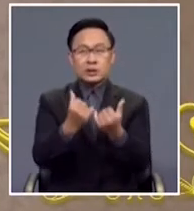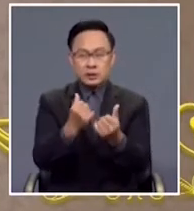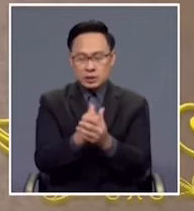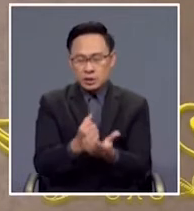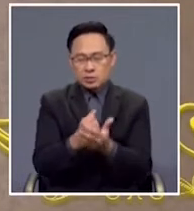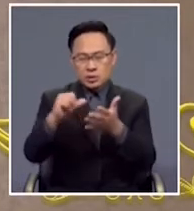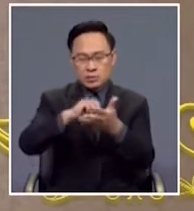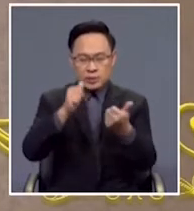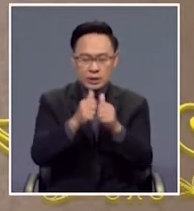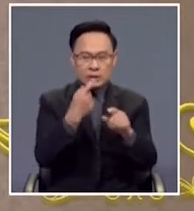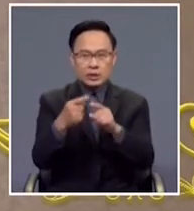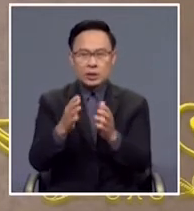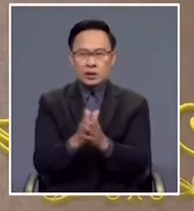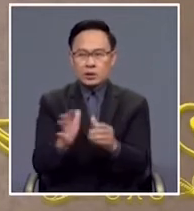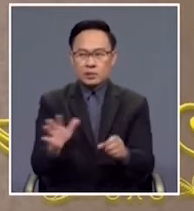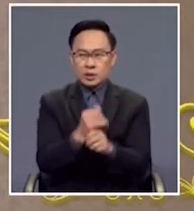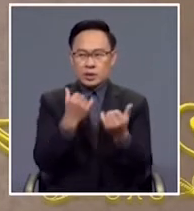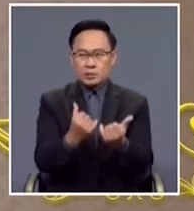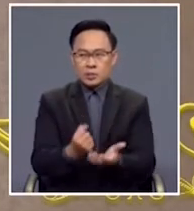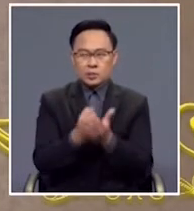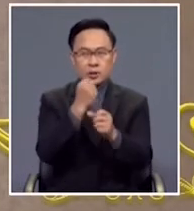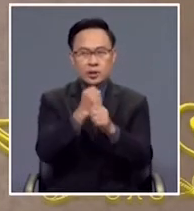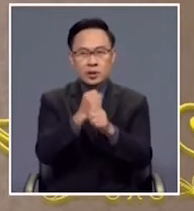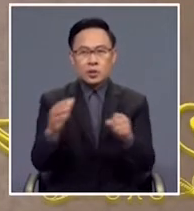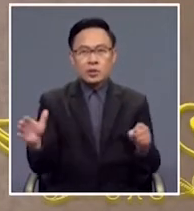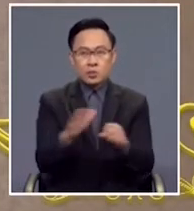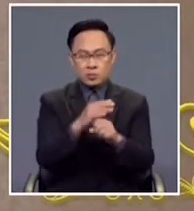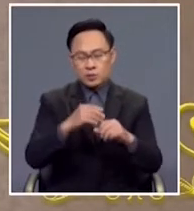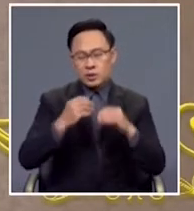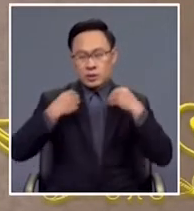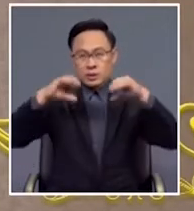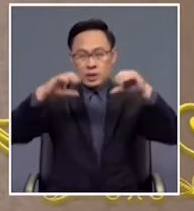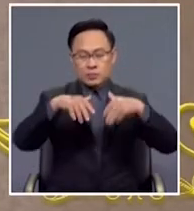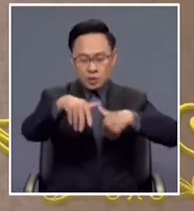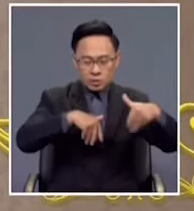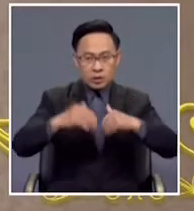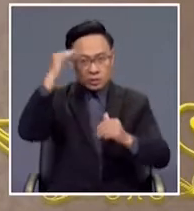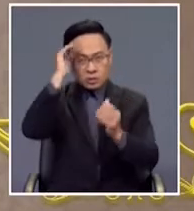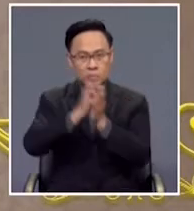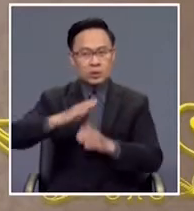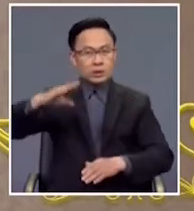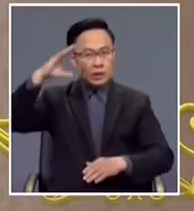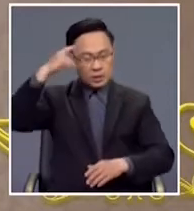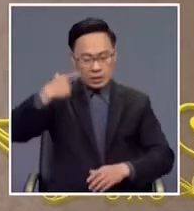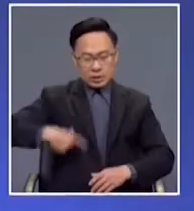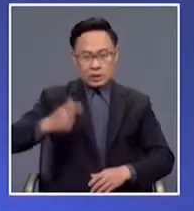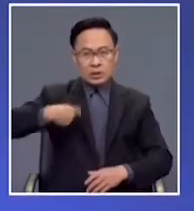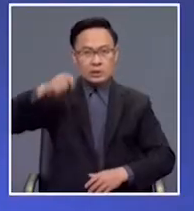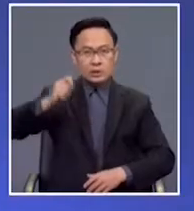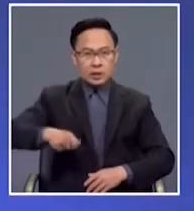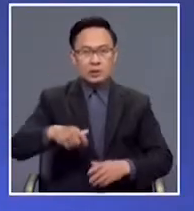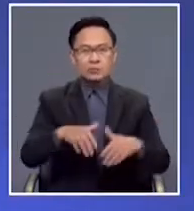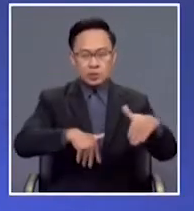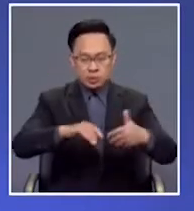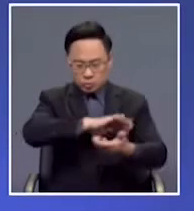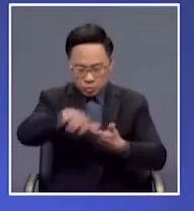ยั่งยืนซึ่งจำเป็นต้องได้รับความร่วมมือจากข้าราชการพลเรือนตำรวจทหารอัยการศาลเราต้องช่วย